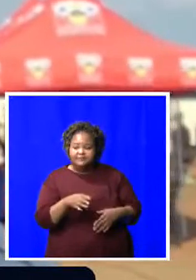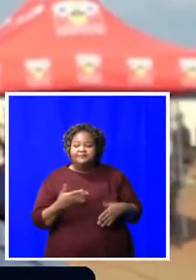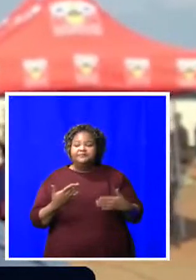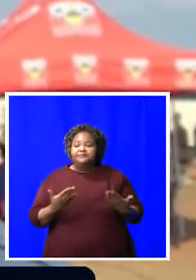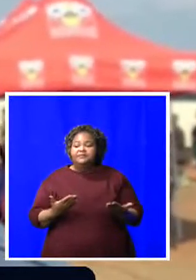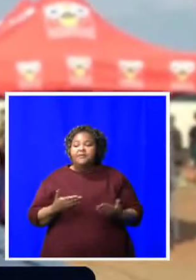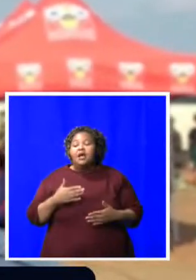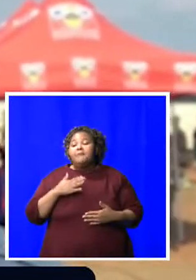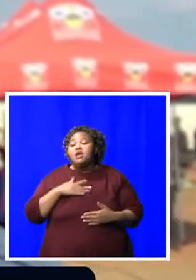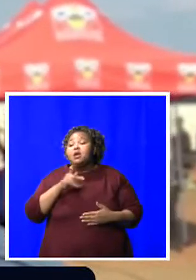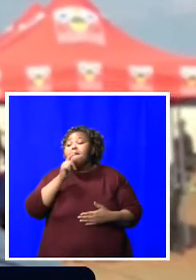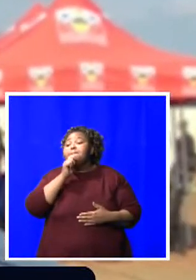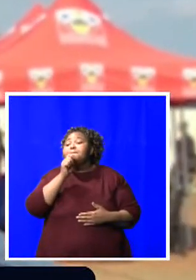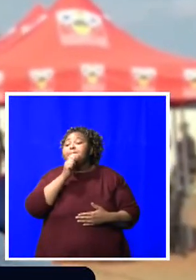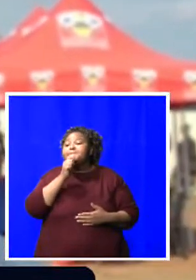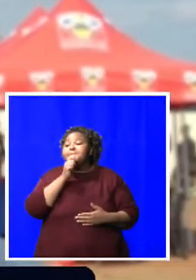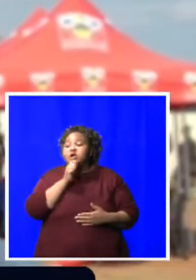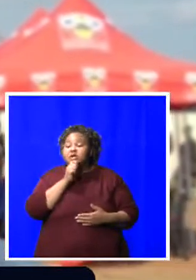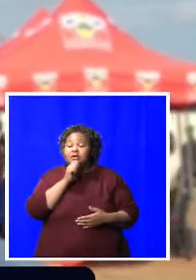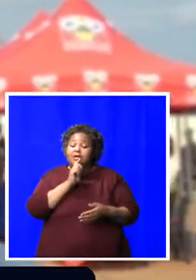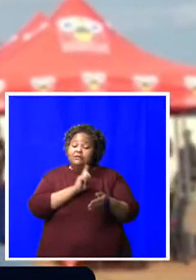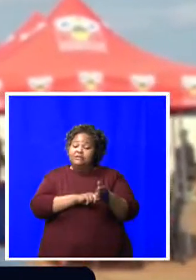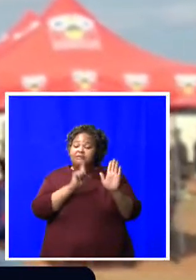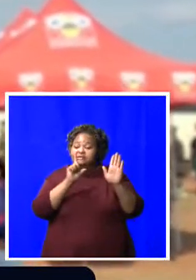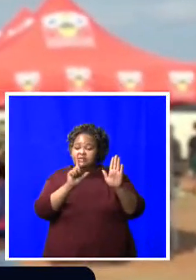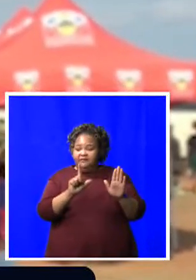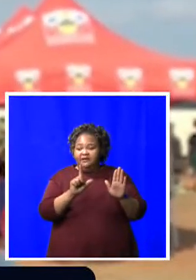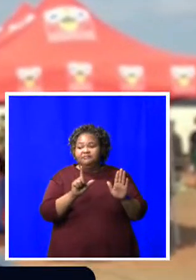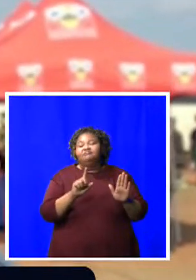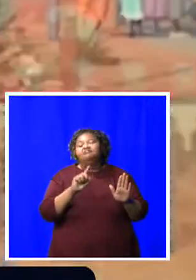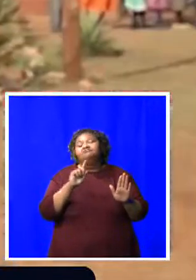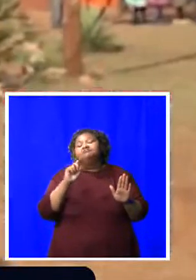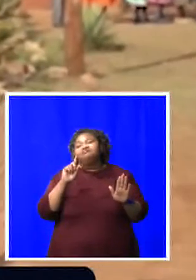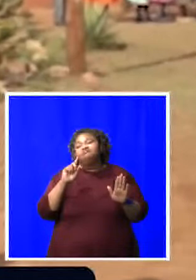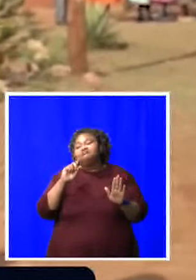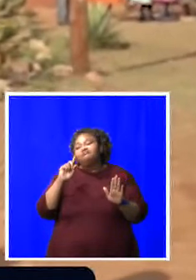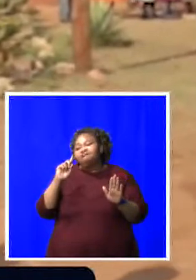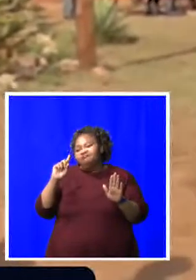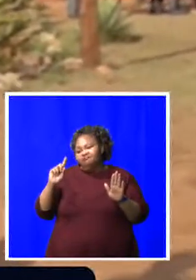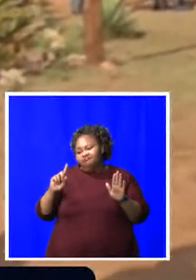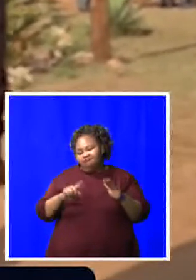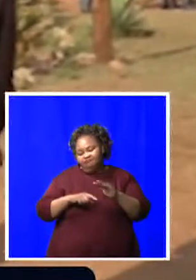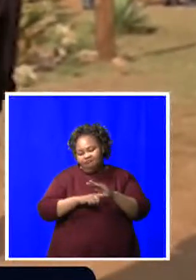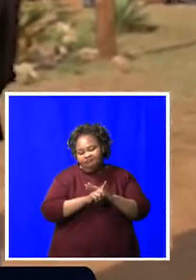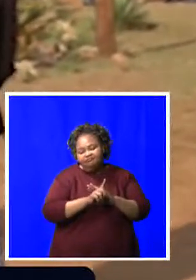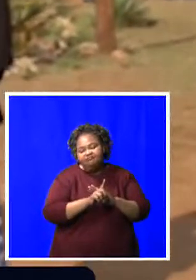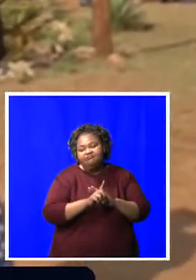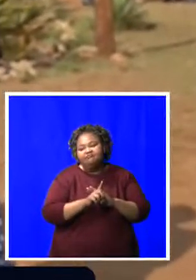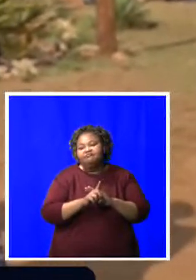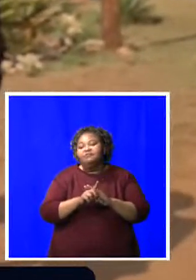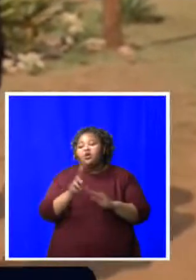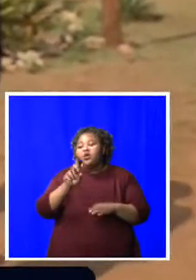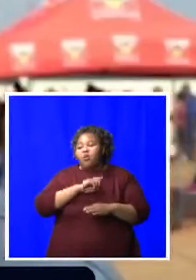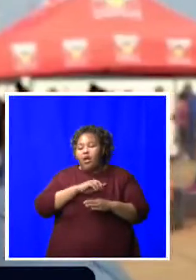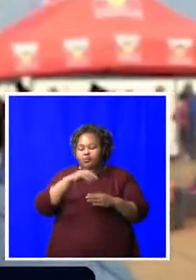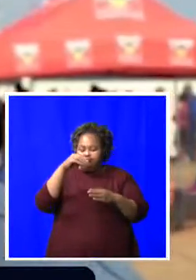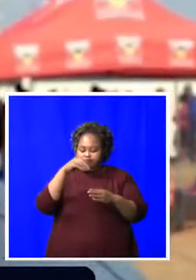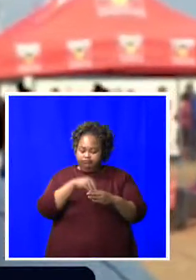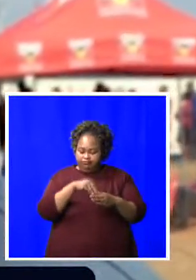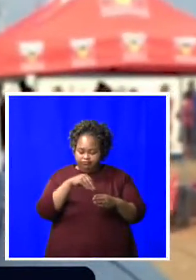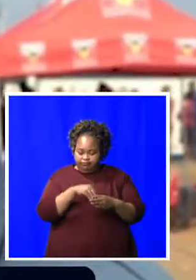impela ngifike nje ekuseni ngesikhathi lapha nje ukushaya 7 lelo ngiza ngishayele khona enqomeni intuthuko lethu ifuna wasifuna